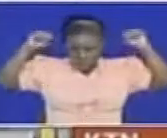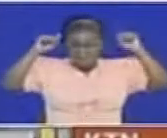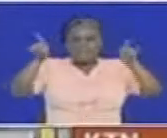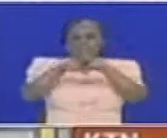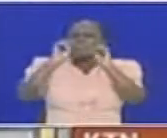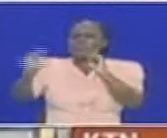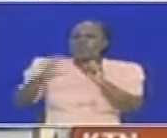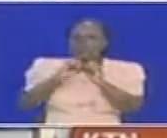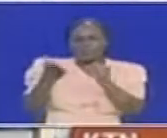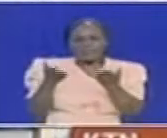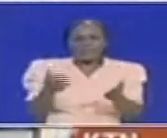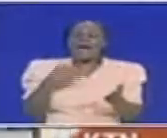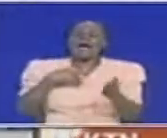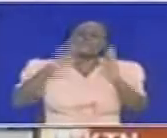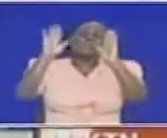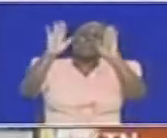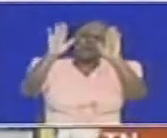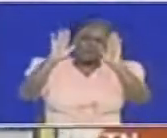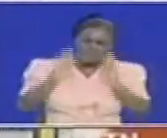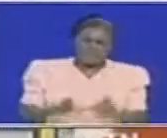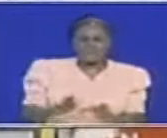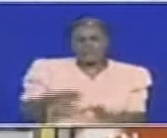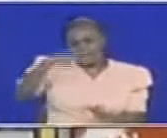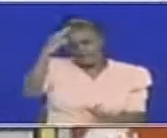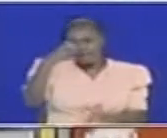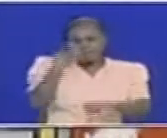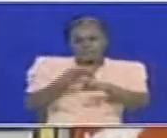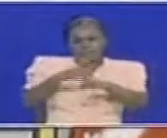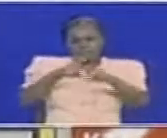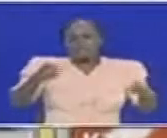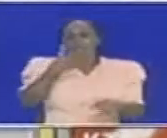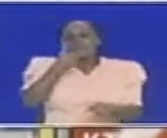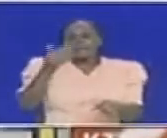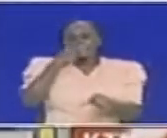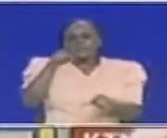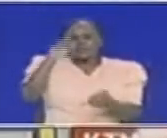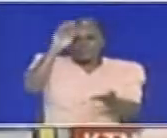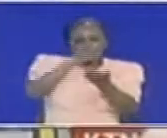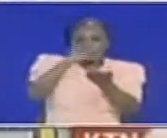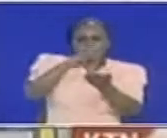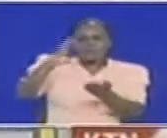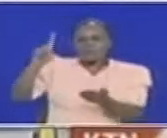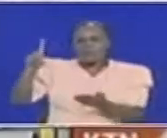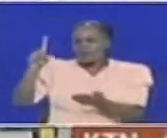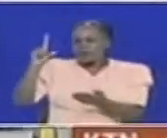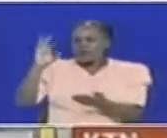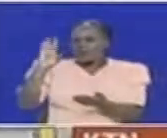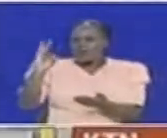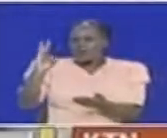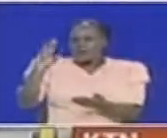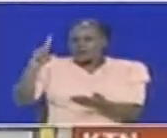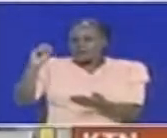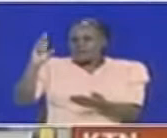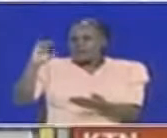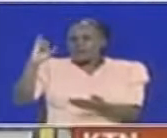wanaoitupa, hapa ina umuhimu tele. Mifupa hii huboreshwa kwa lengo la kuyapunguza madini ya fluoride ndani ya maji kufikia